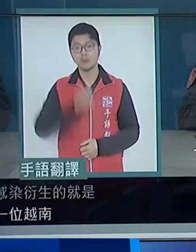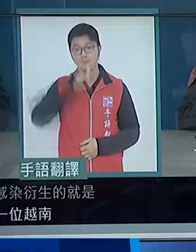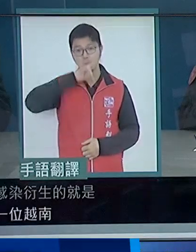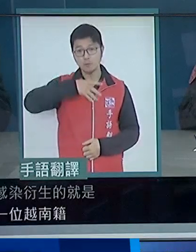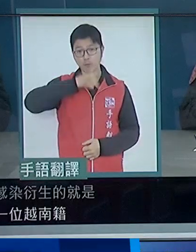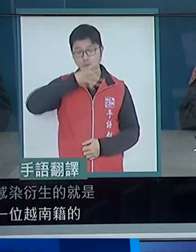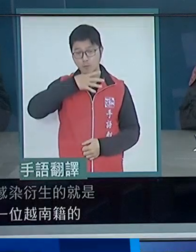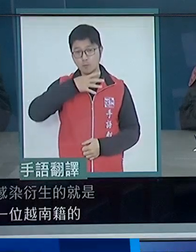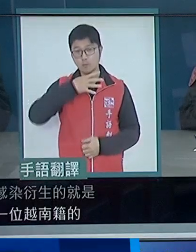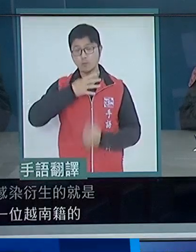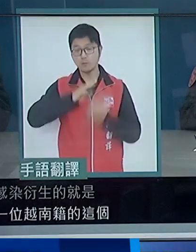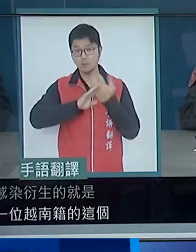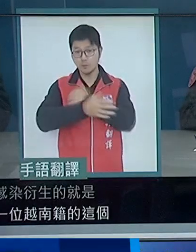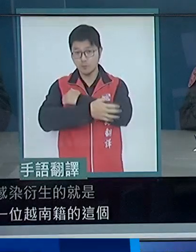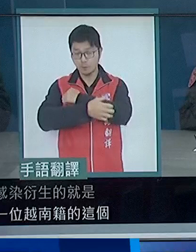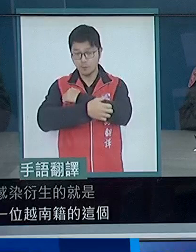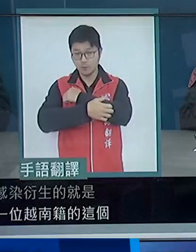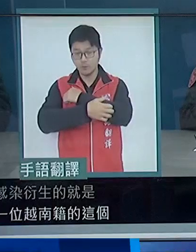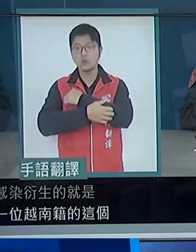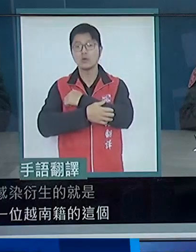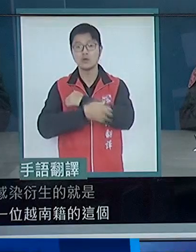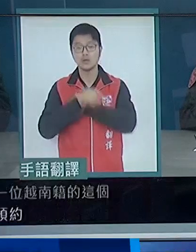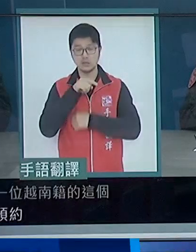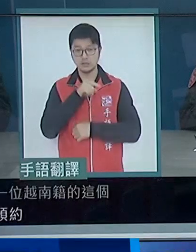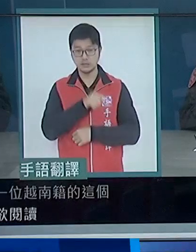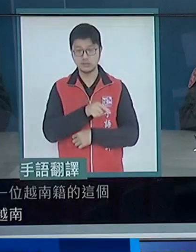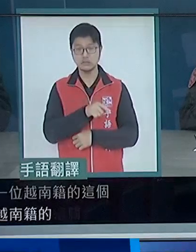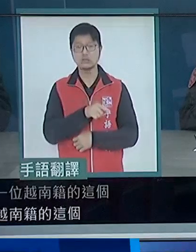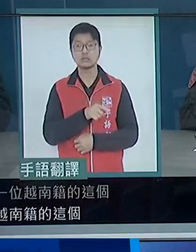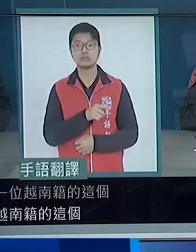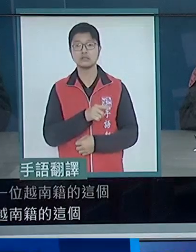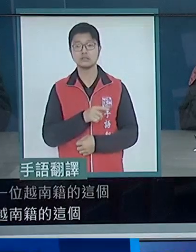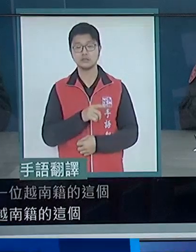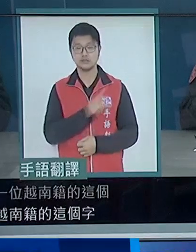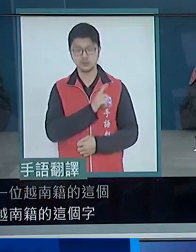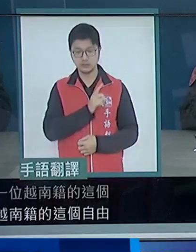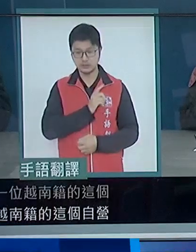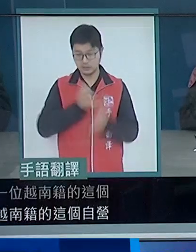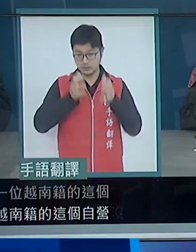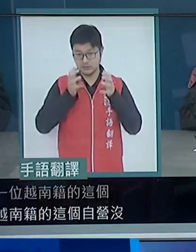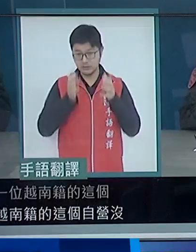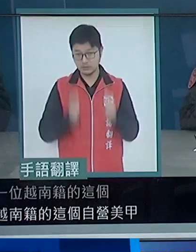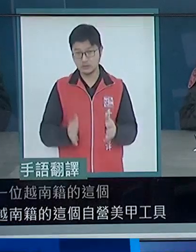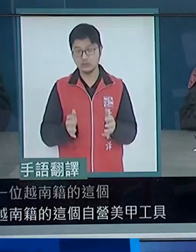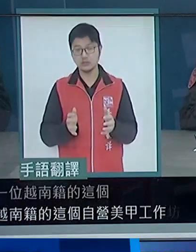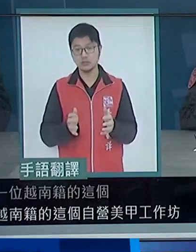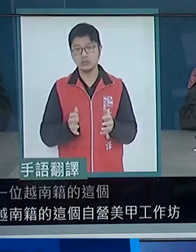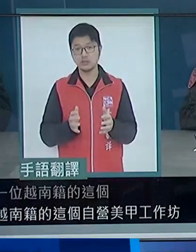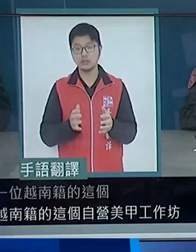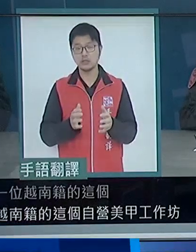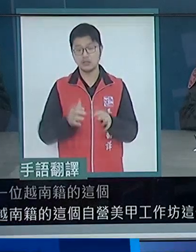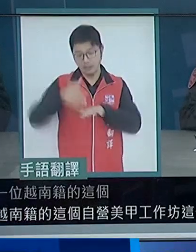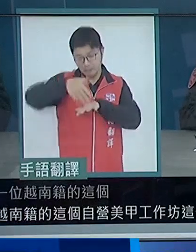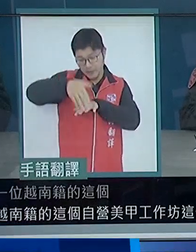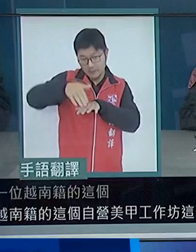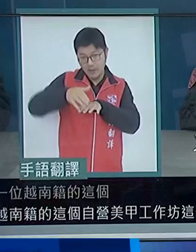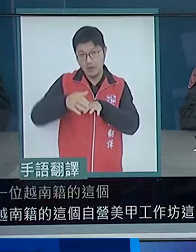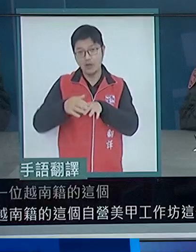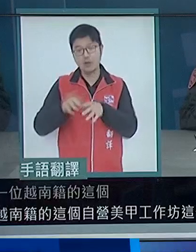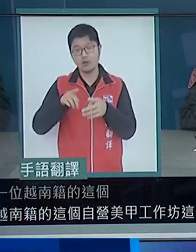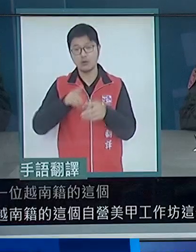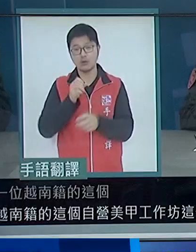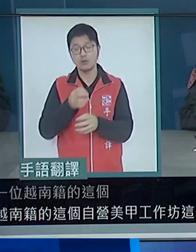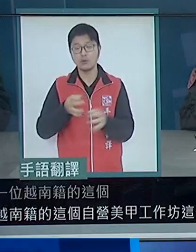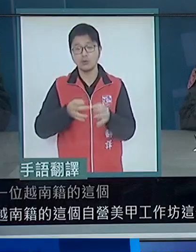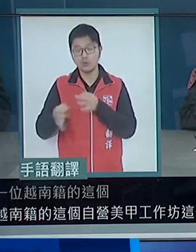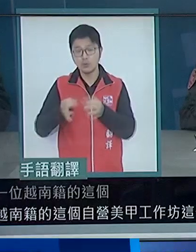店工作坊的越南籍移工按18677做美甲确诊。雅旭电脑部分新增两例，另有一名带有电子围篱